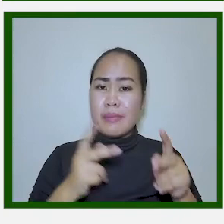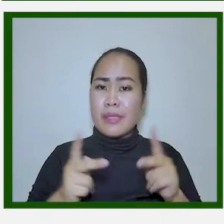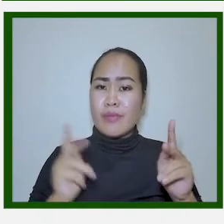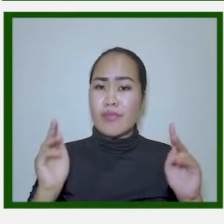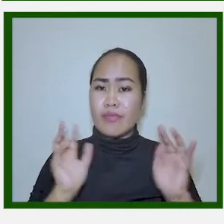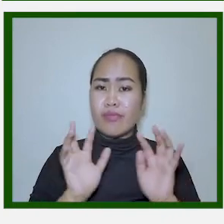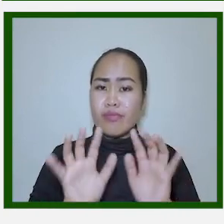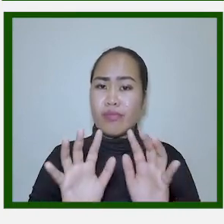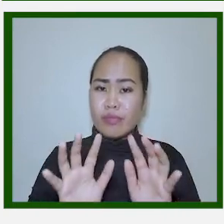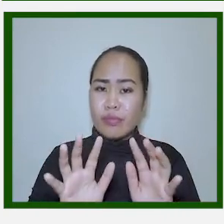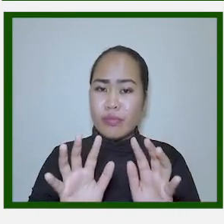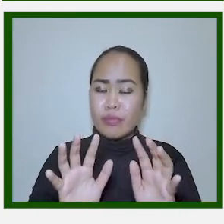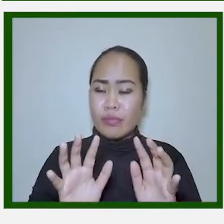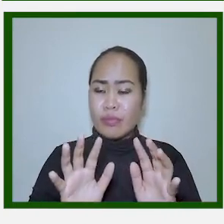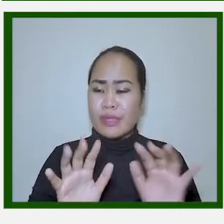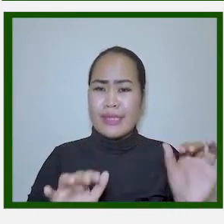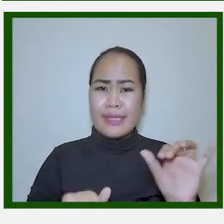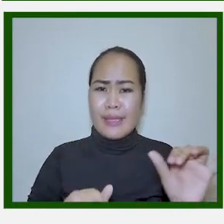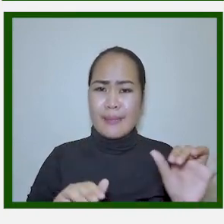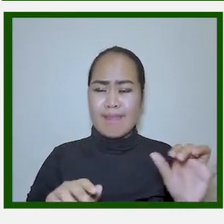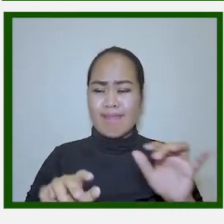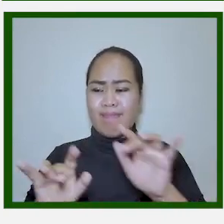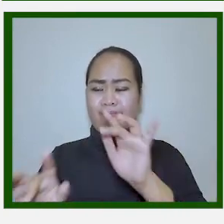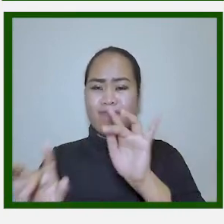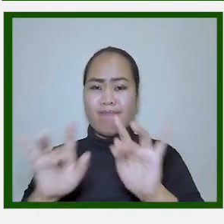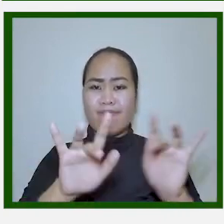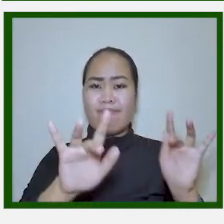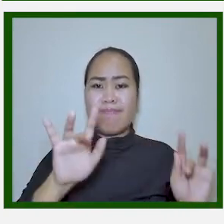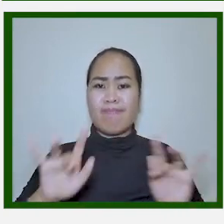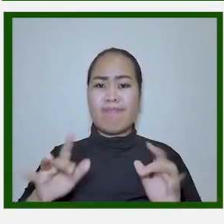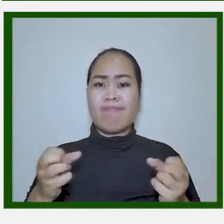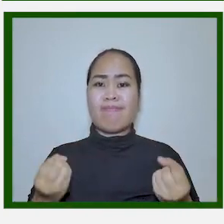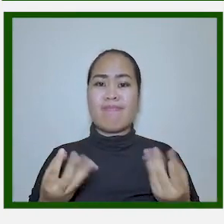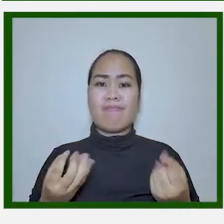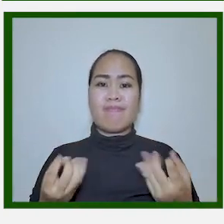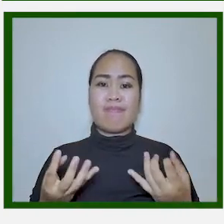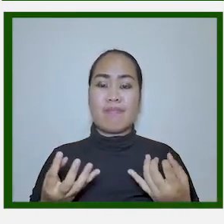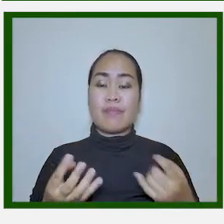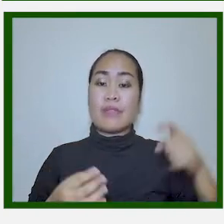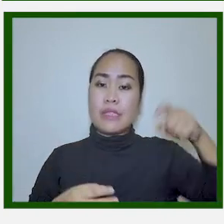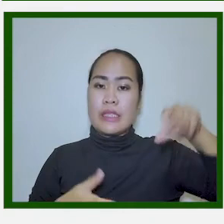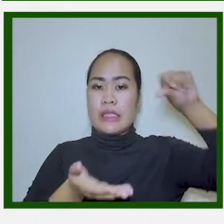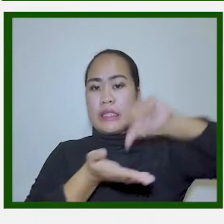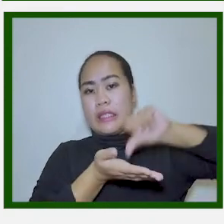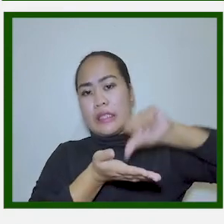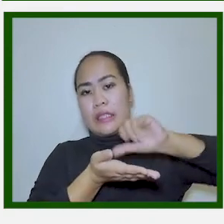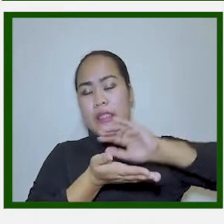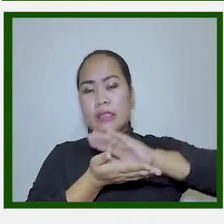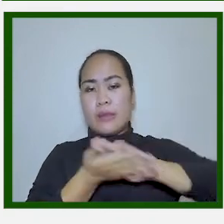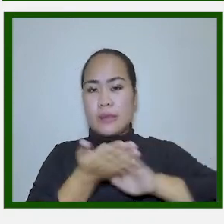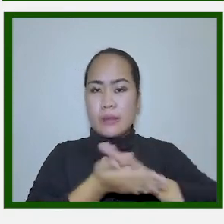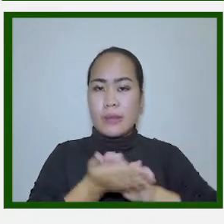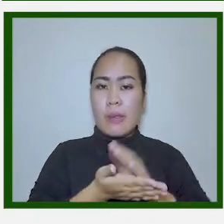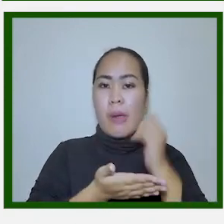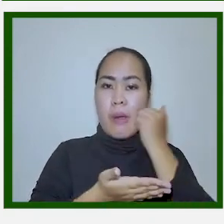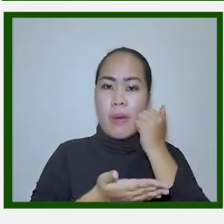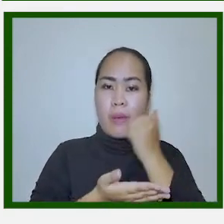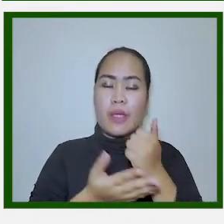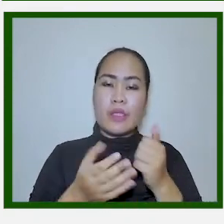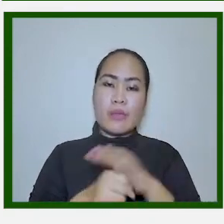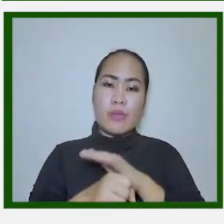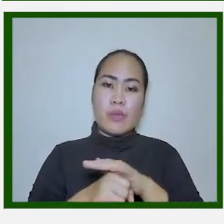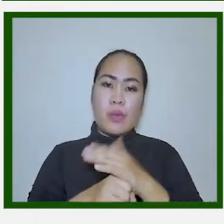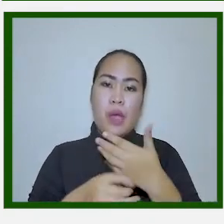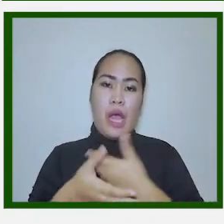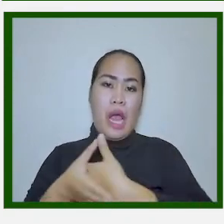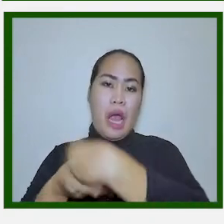ang ating mga alcohol dispensers, lalong-lalo na po kung tayo ay lalabas ng ating mga tahanan. Okay, social